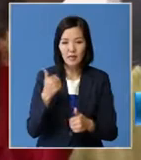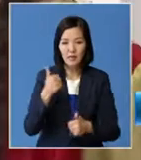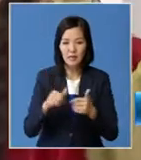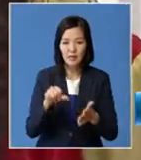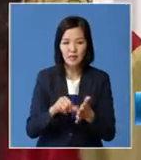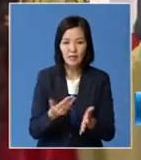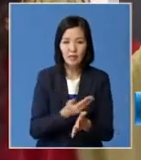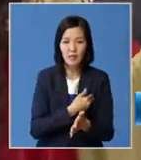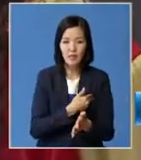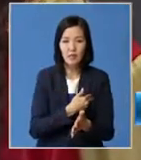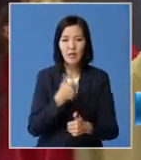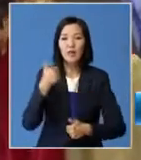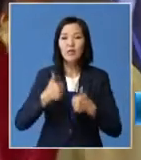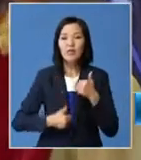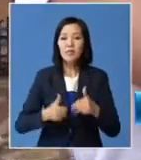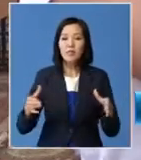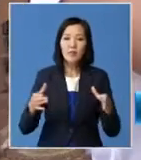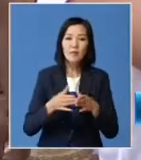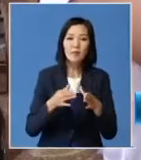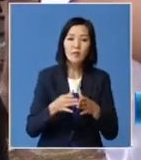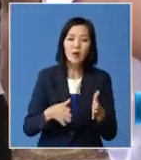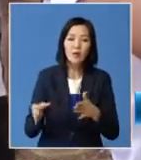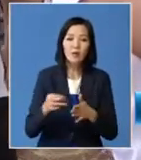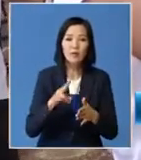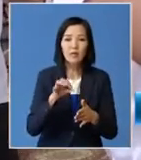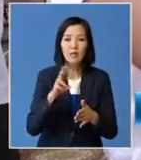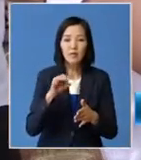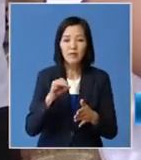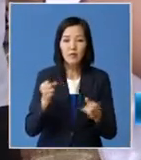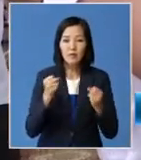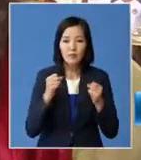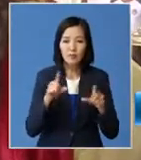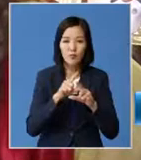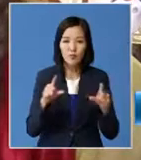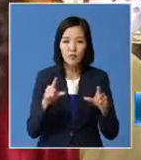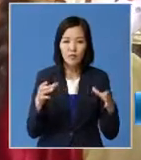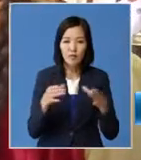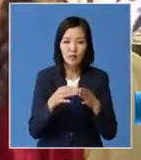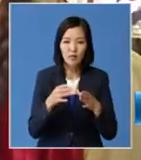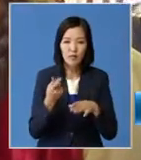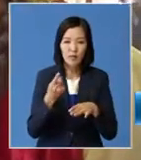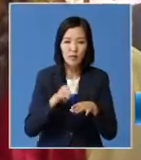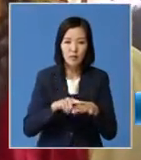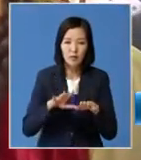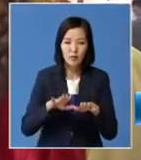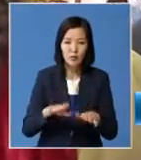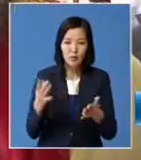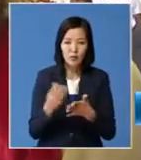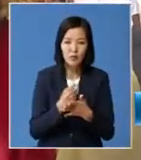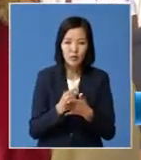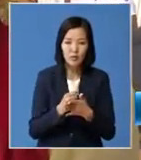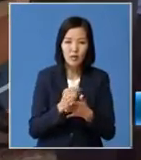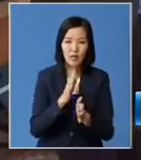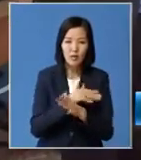бар. Осы жарыста командалық есепте облыстық Лепсі спорт мектеп-интернат филиалының өрендері бас жүлдені иеленді. Сонымен қатар